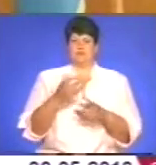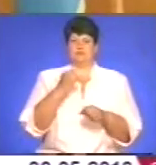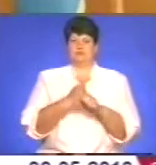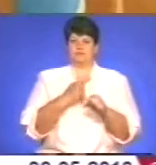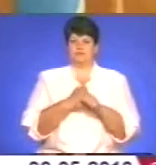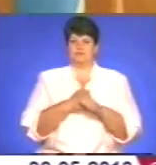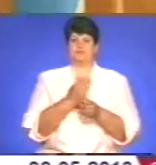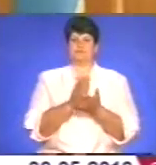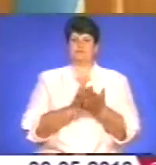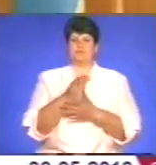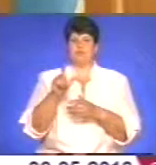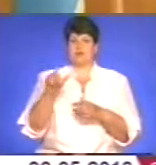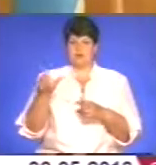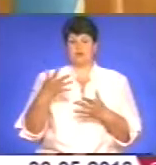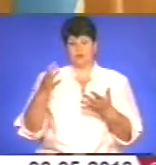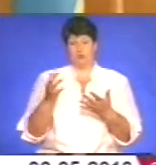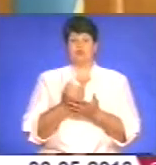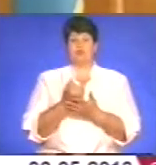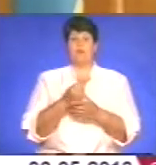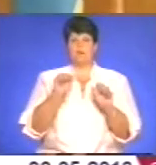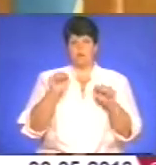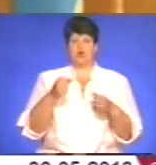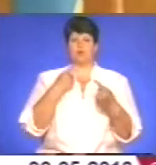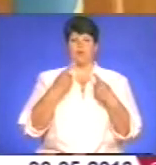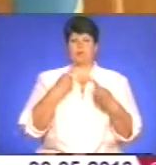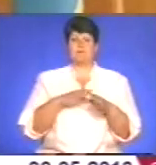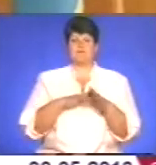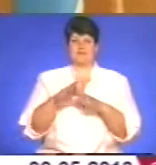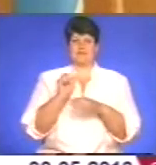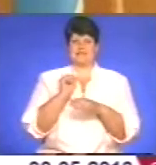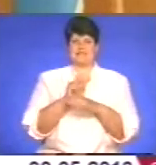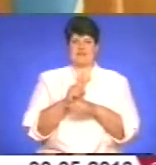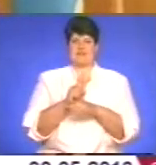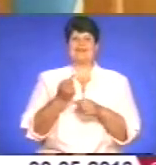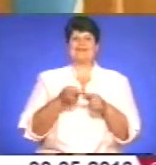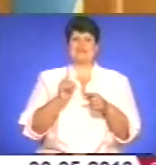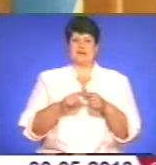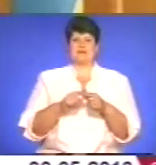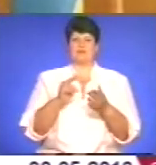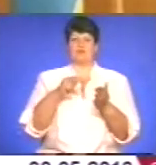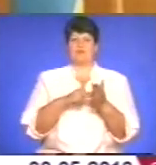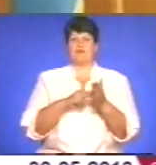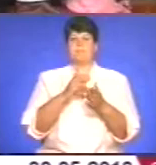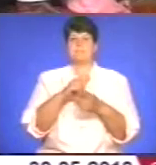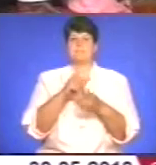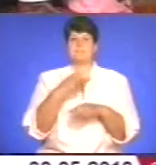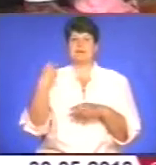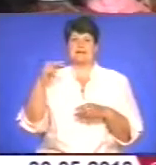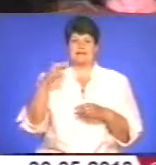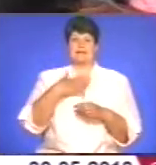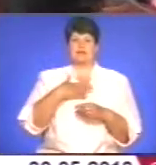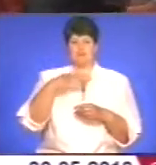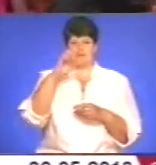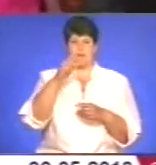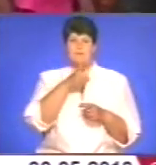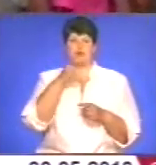вдасться, тоді ми можемо говорити, що ми виконали завдання, те, яке поставив сьогодні президент нашої держави. Протягом минулого